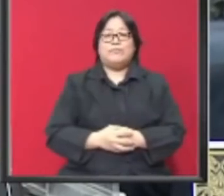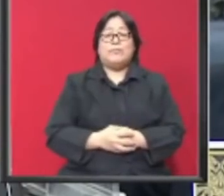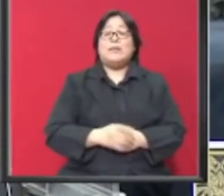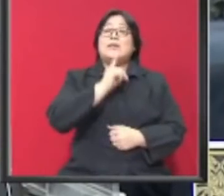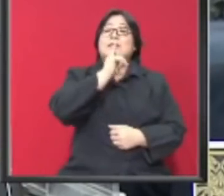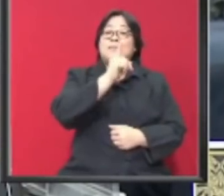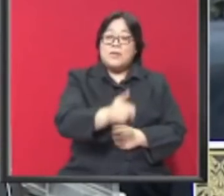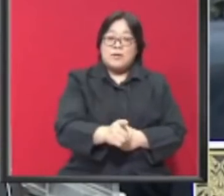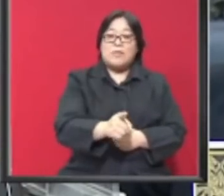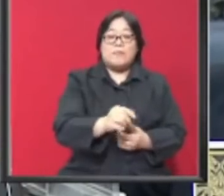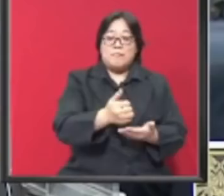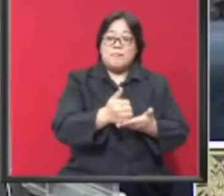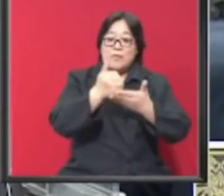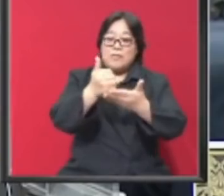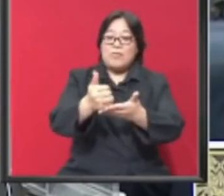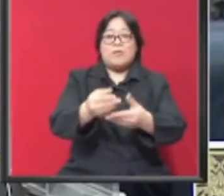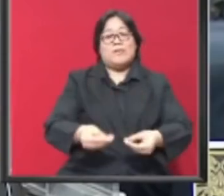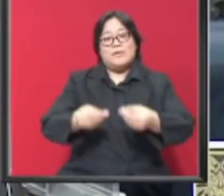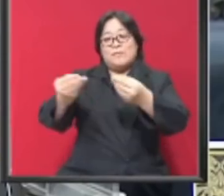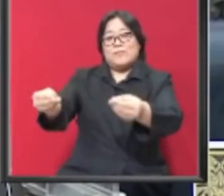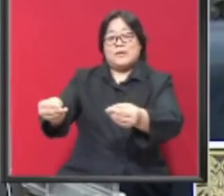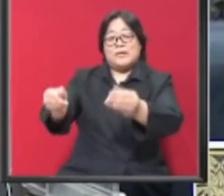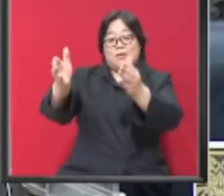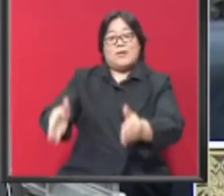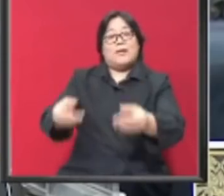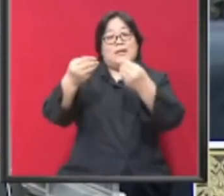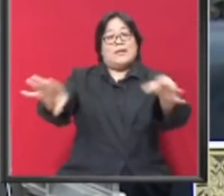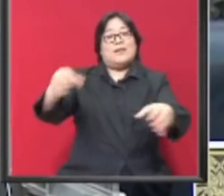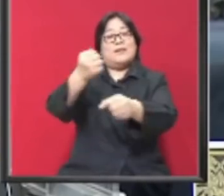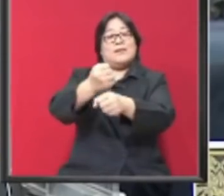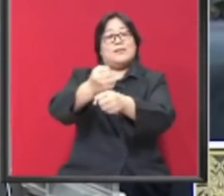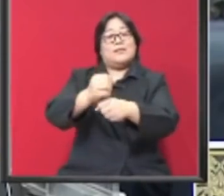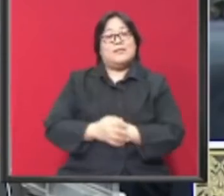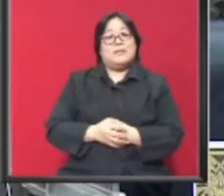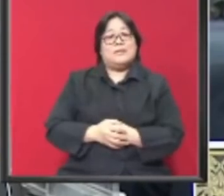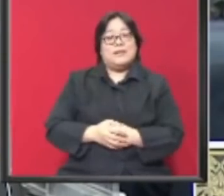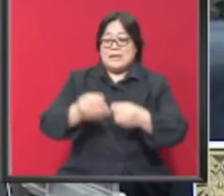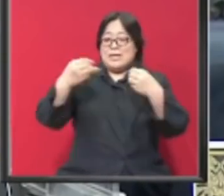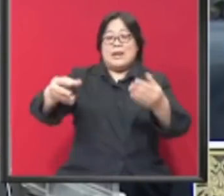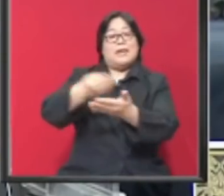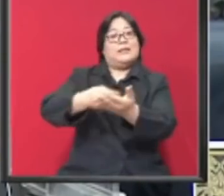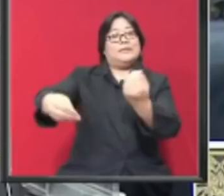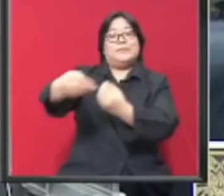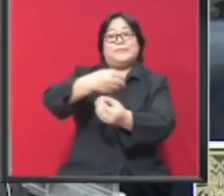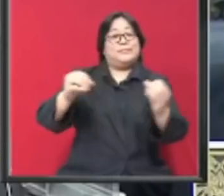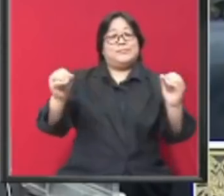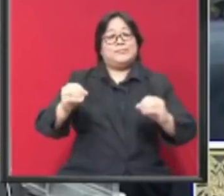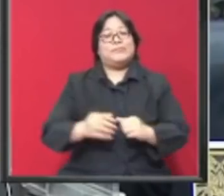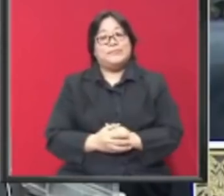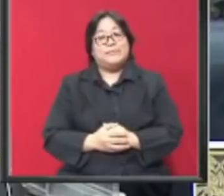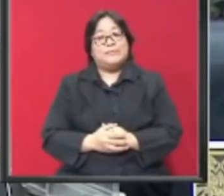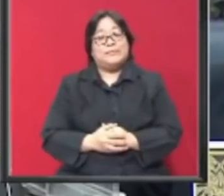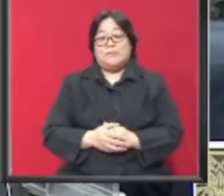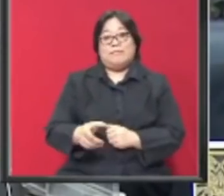sepatunya bantu diberi kepada pekerja yang hilang pekerjaan dan hilang pendapatan sama sekali